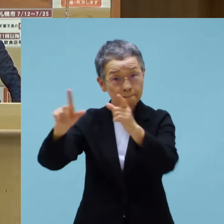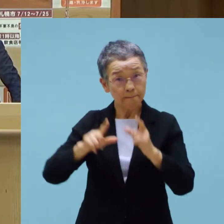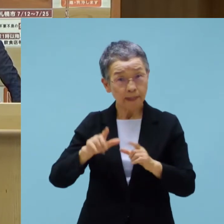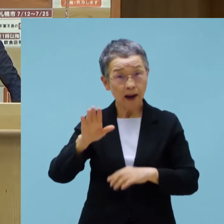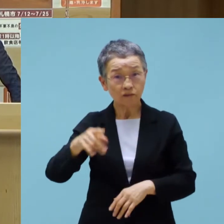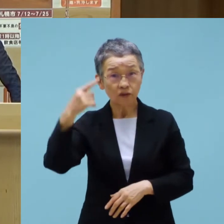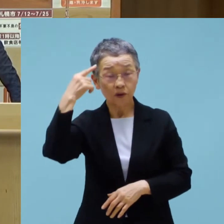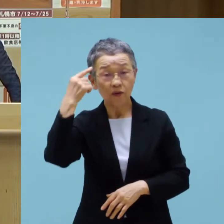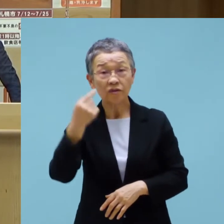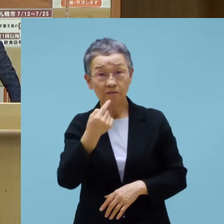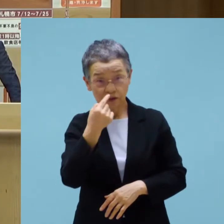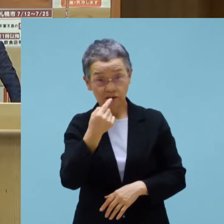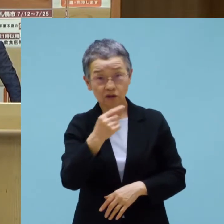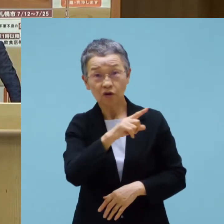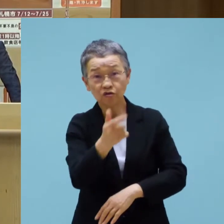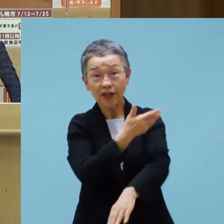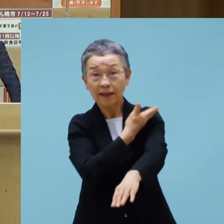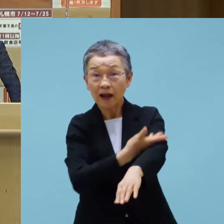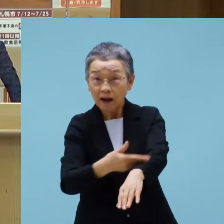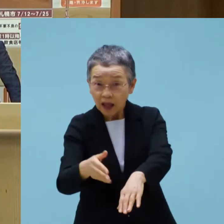作業ですねっていうのをできれば